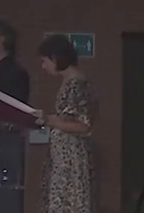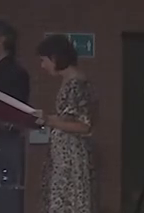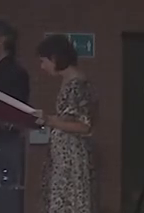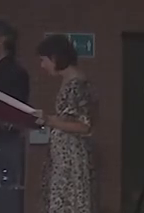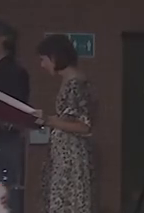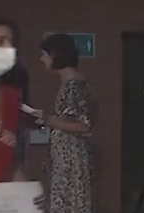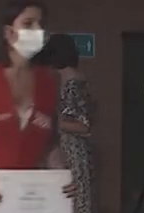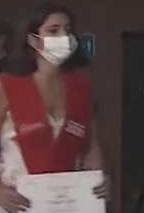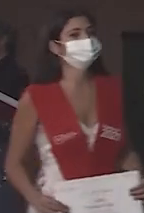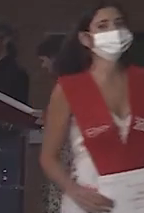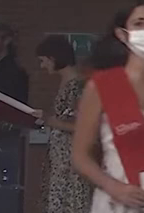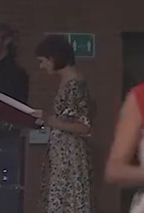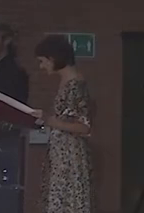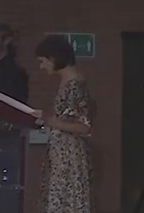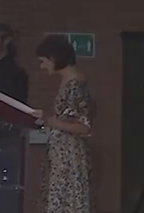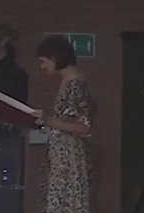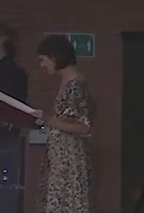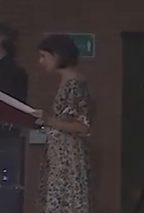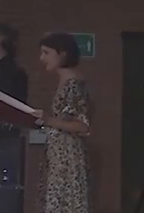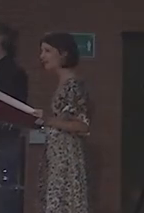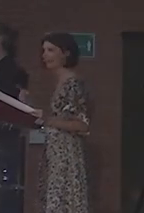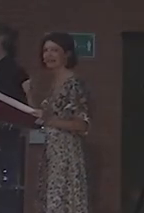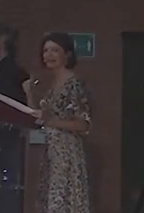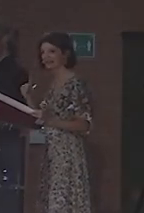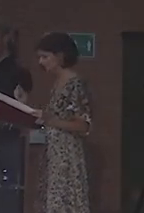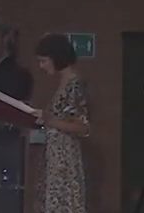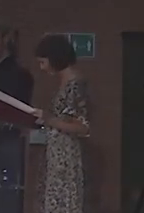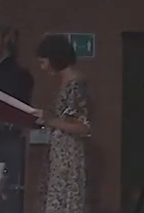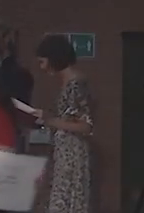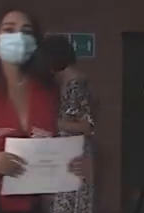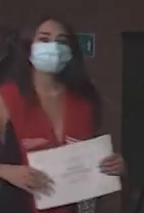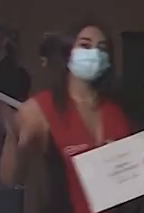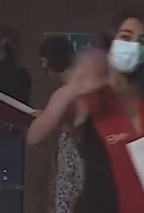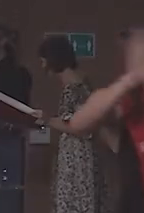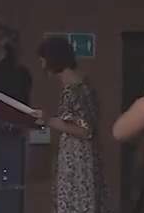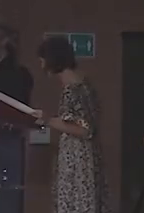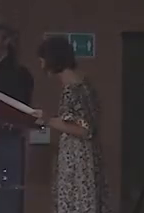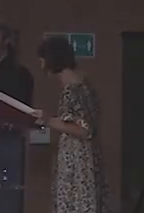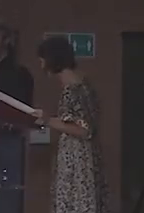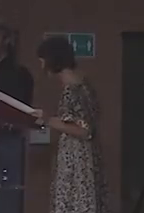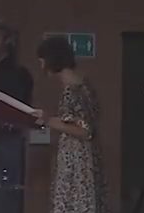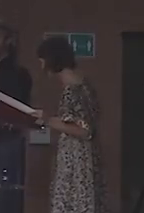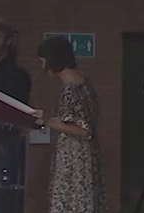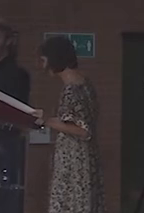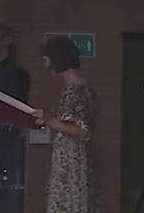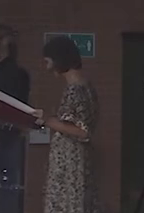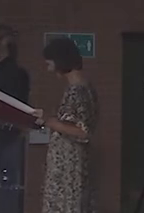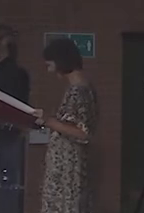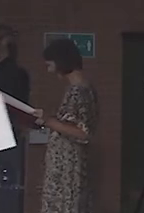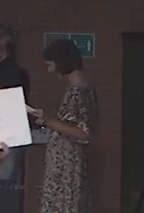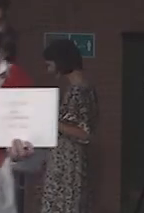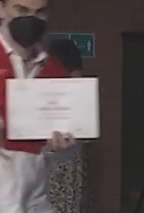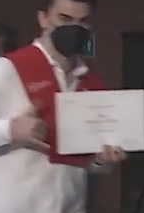Pol García García. Penseu amb la càmera, eh? Paloma Lapuza Fernández.